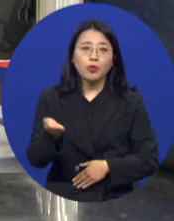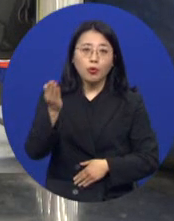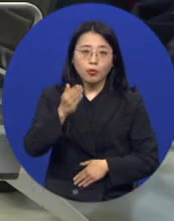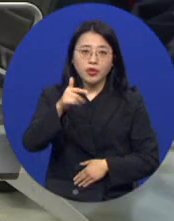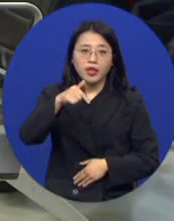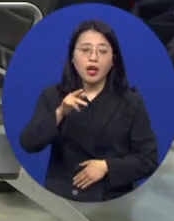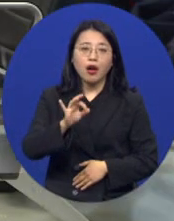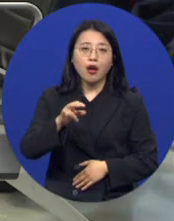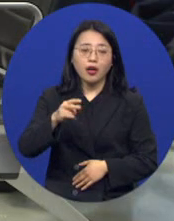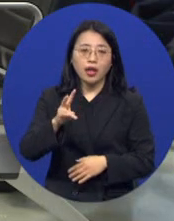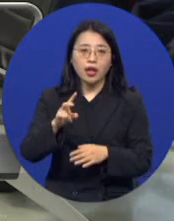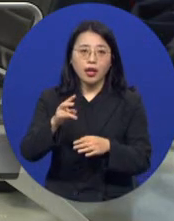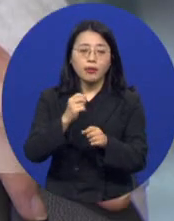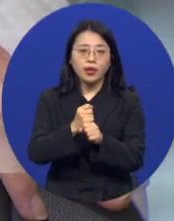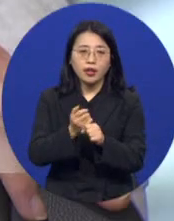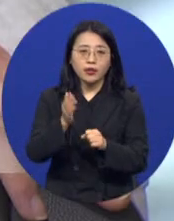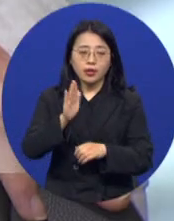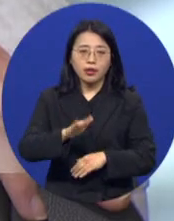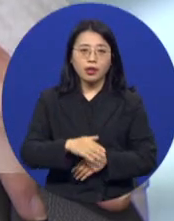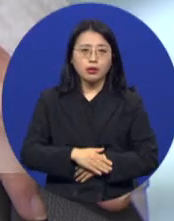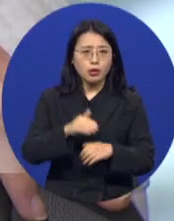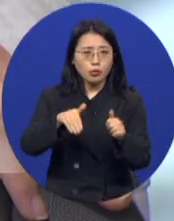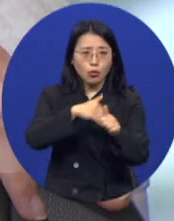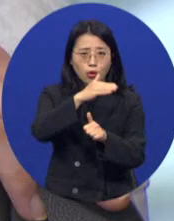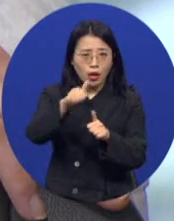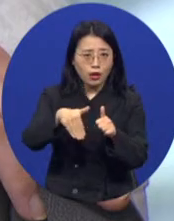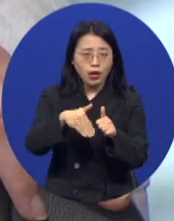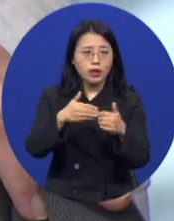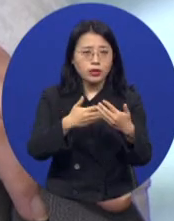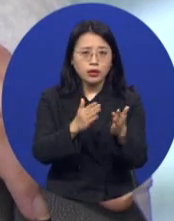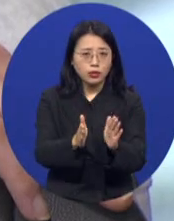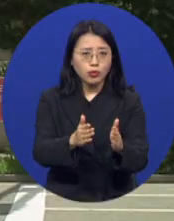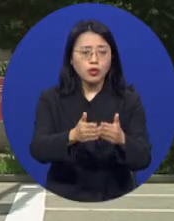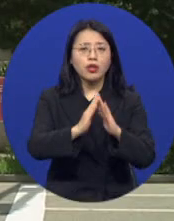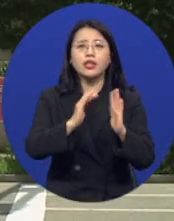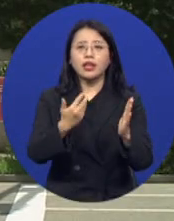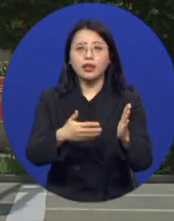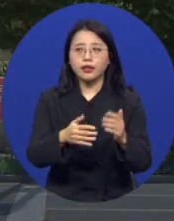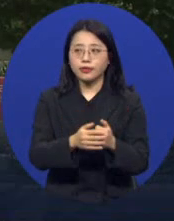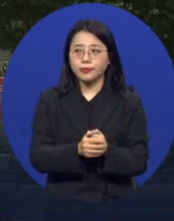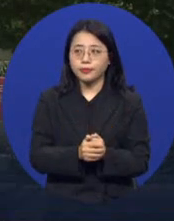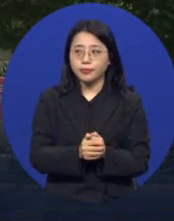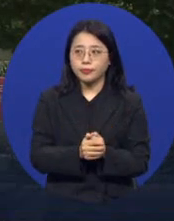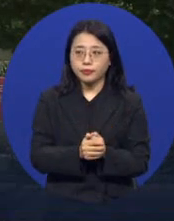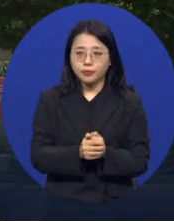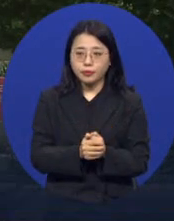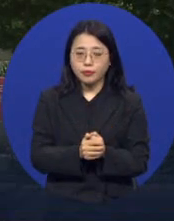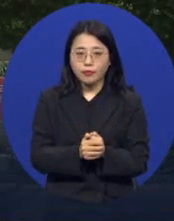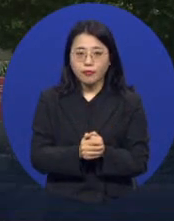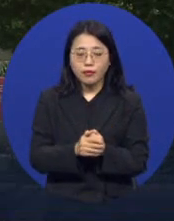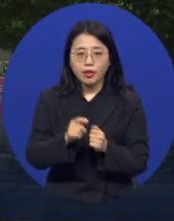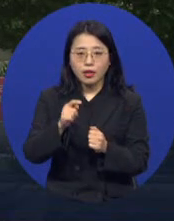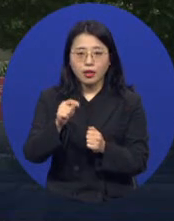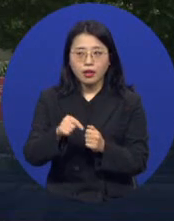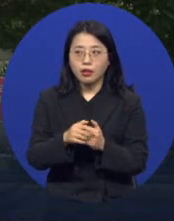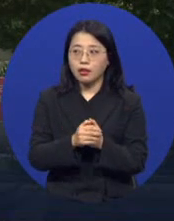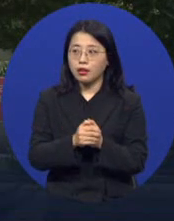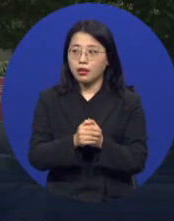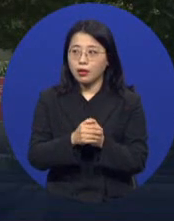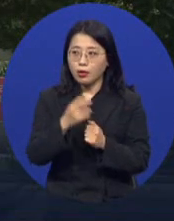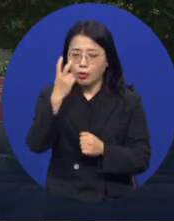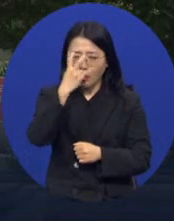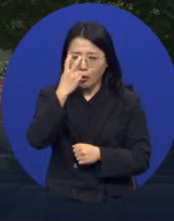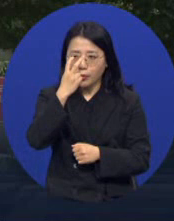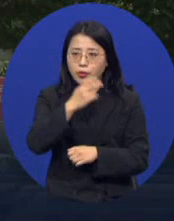유관기관 종합지원 상황실이 설치돼야 하지만 운영되지 않았습니다. 비행 현황에 대한 검토도 하신